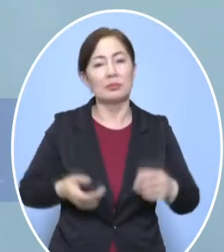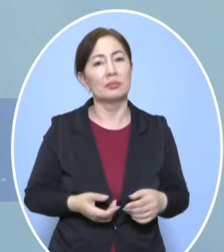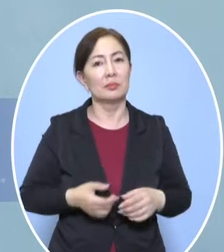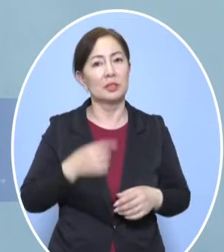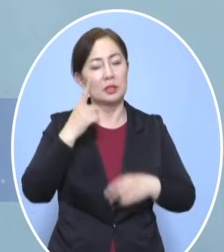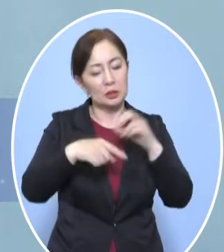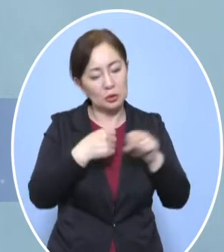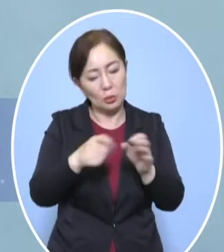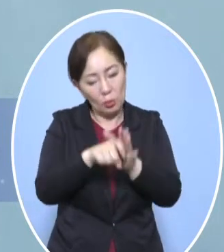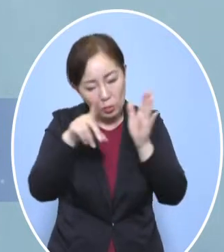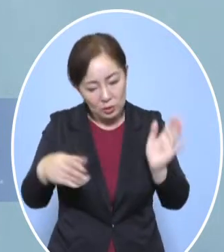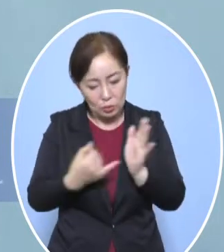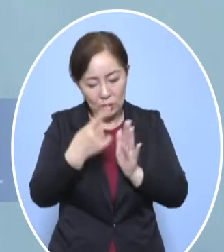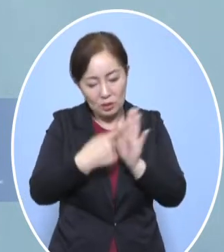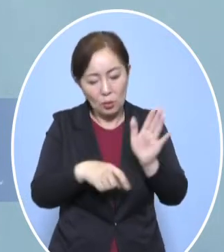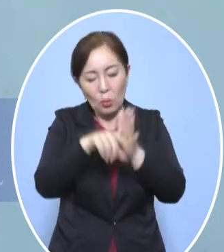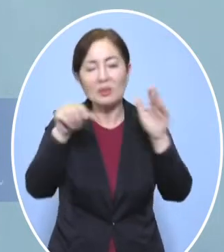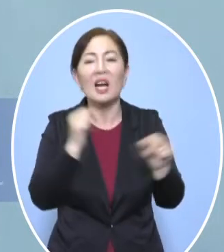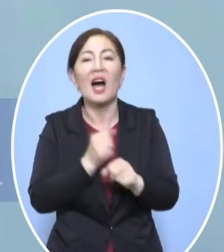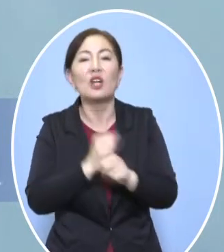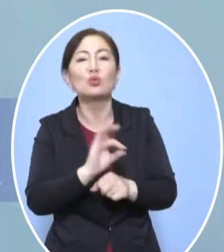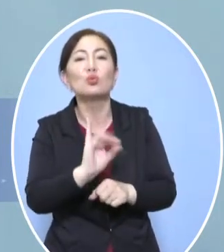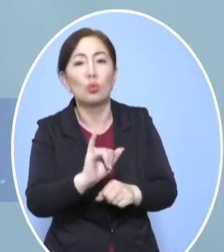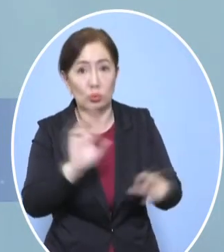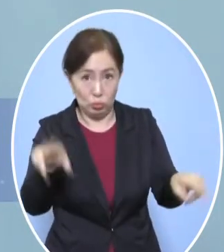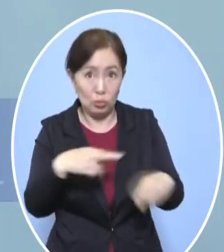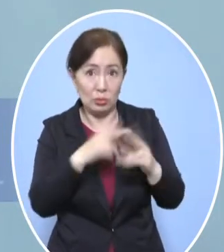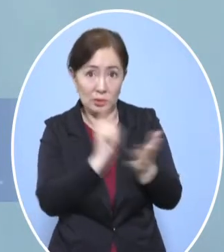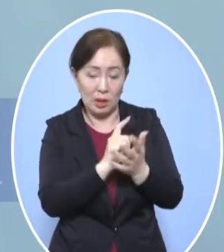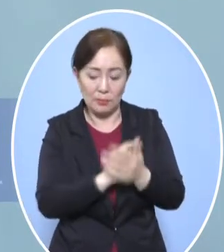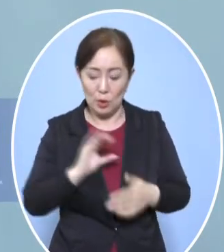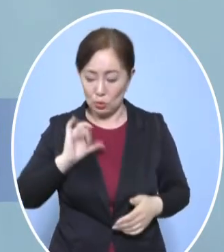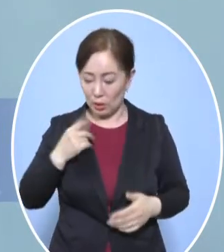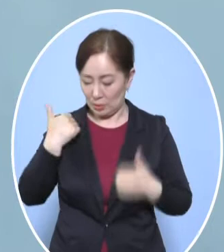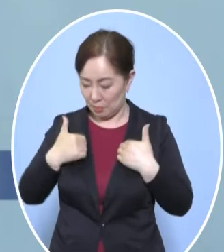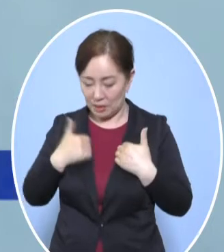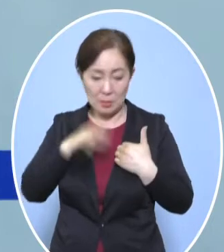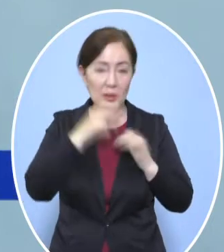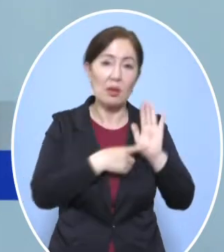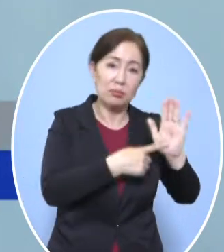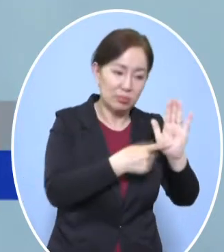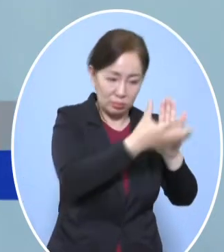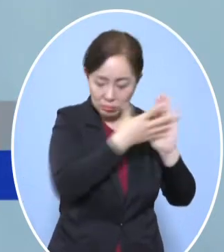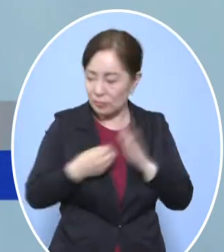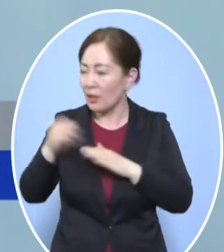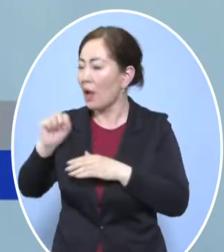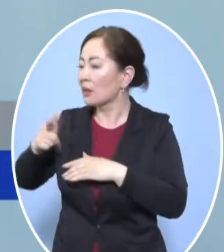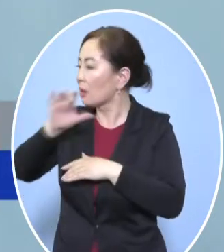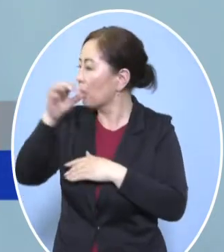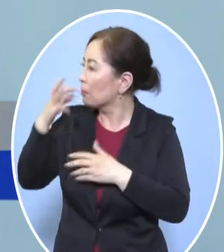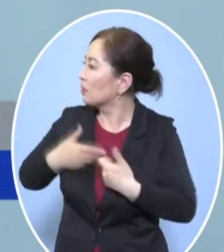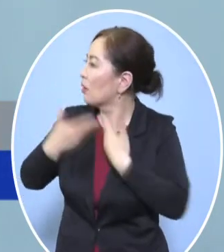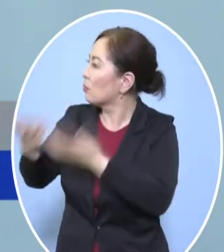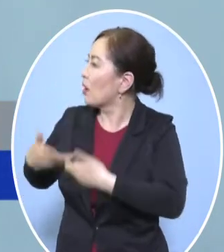хөрвүүлээд хагас болон бүтэн жилээр хийсэн ажил ингээд дүгнээ явна. Сургууч багш нарынхаа одоо мэдээ тайланг авлигатай тэмцэх газарт л